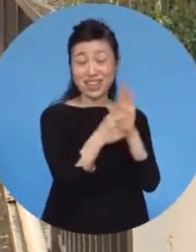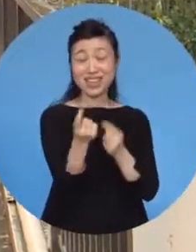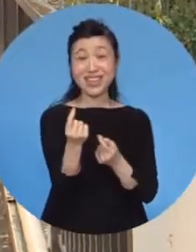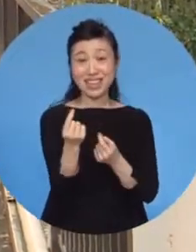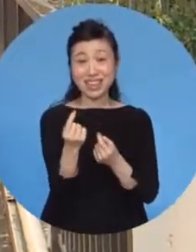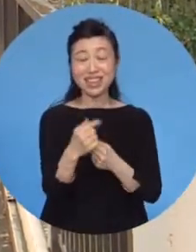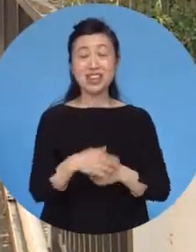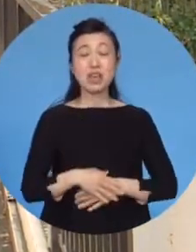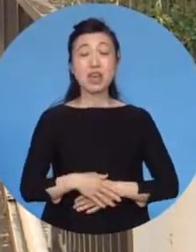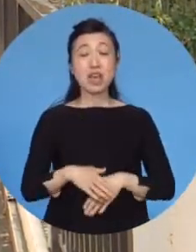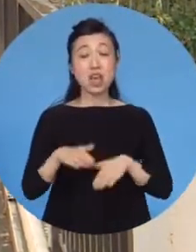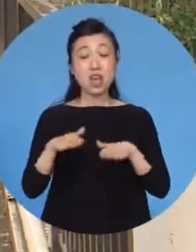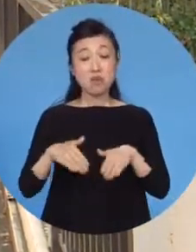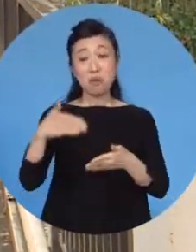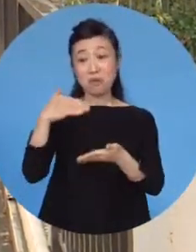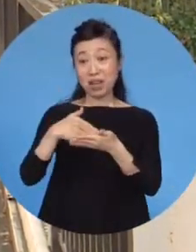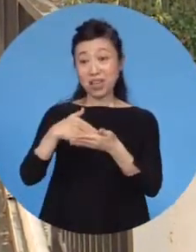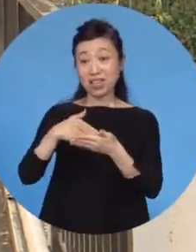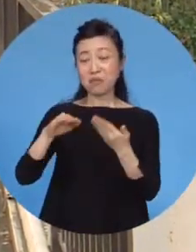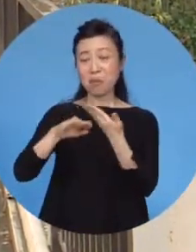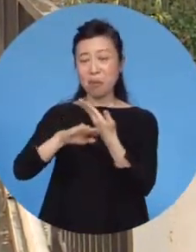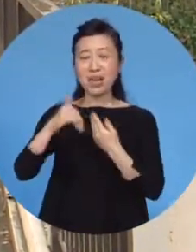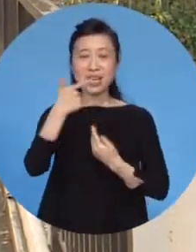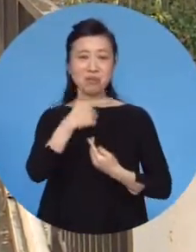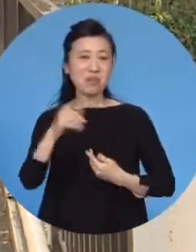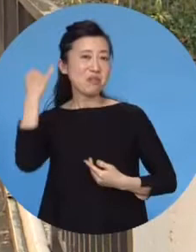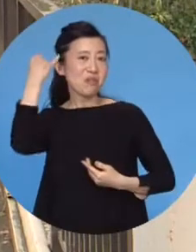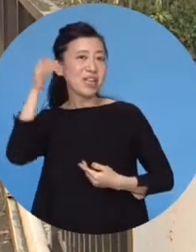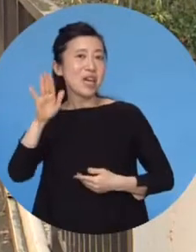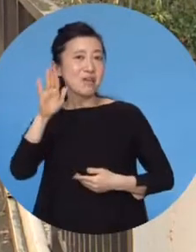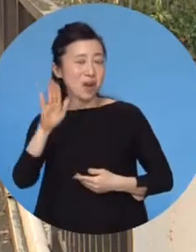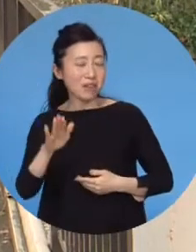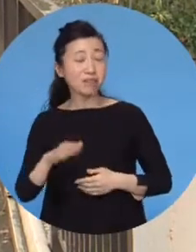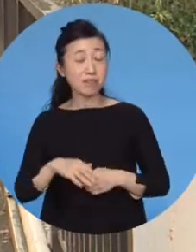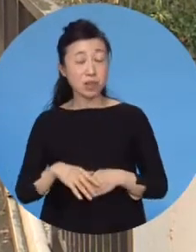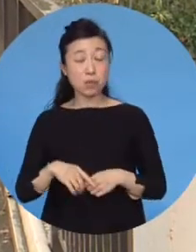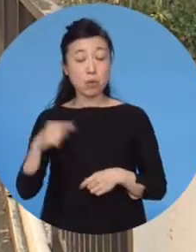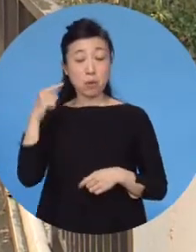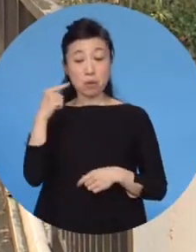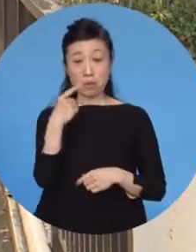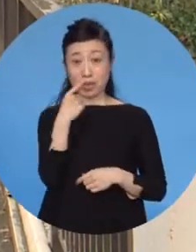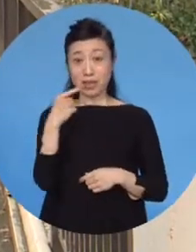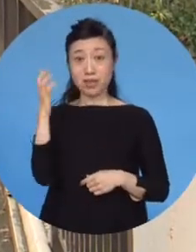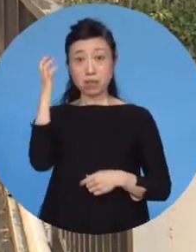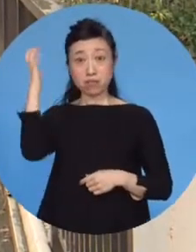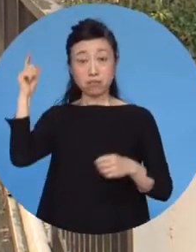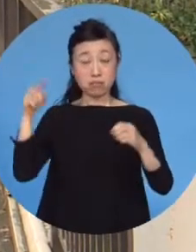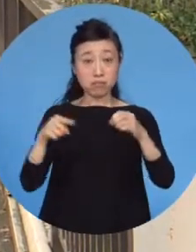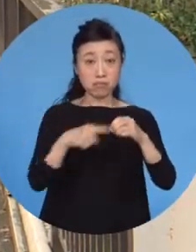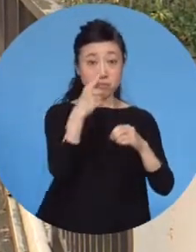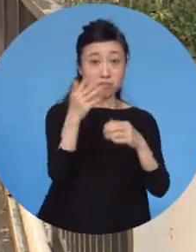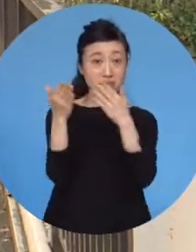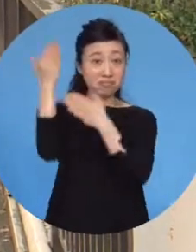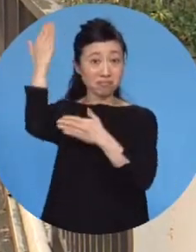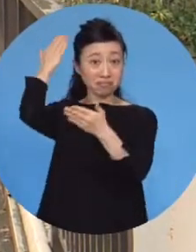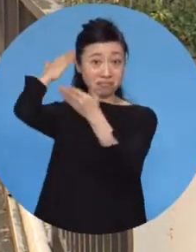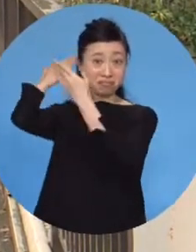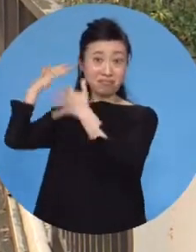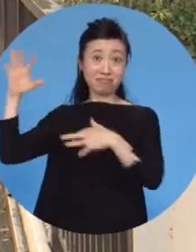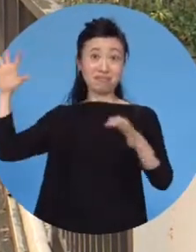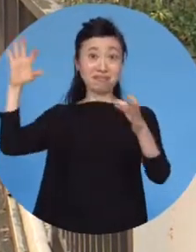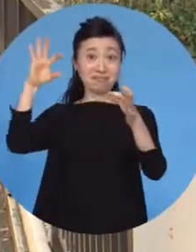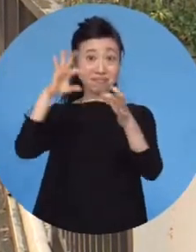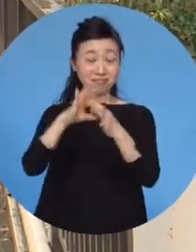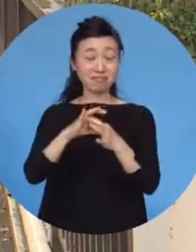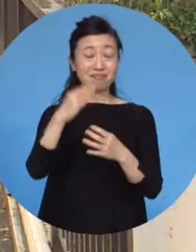ね。今日伺ったお話は諸説あるうちの一説だそうですが、私が想像していたよりもずっとずっと歴